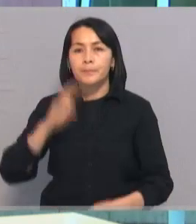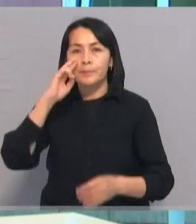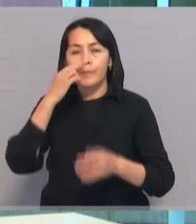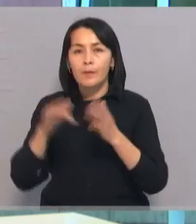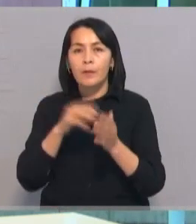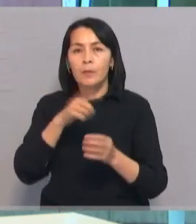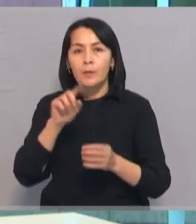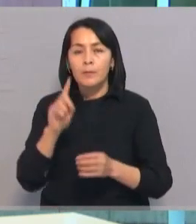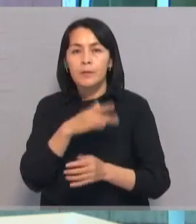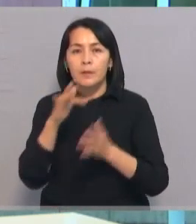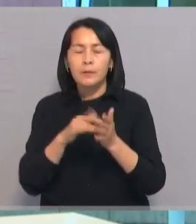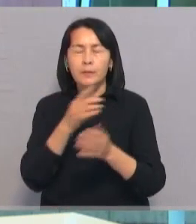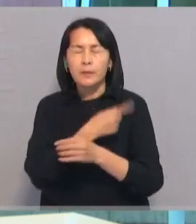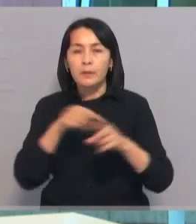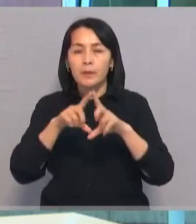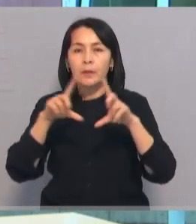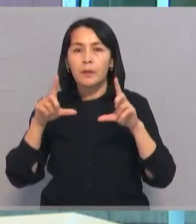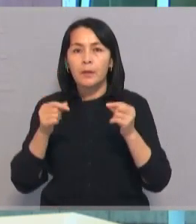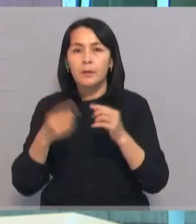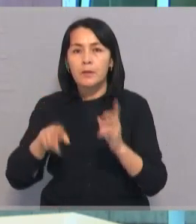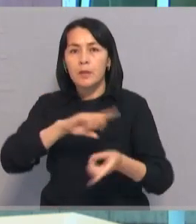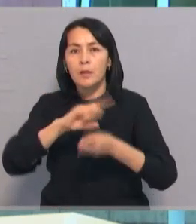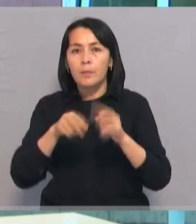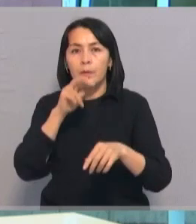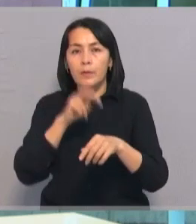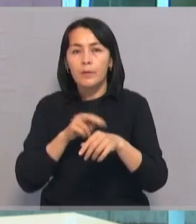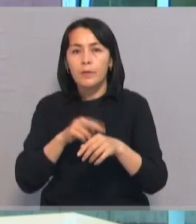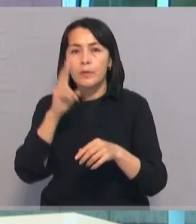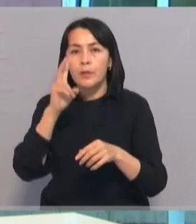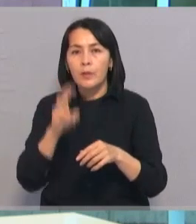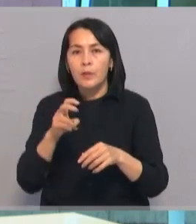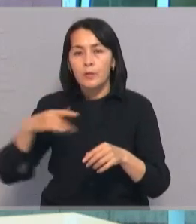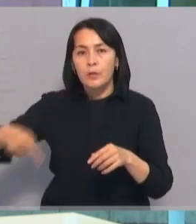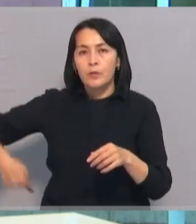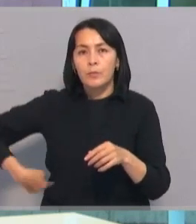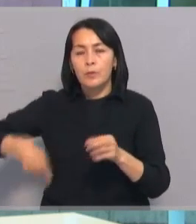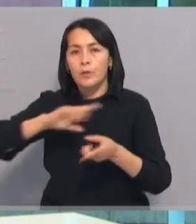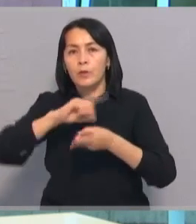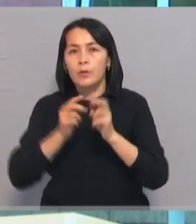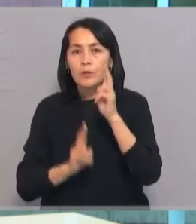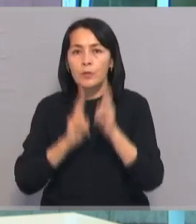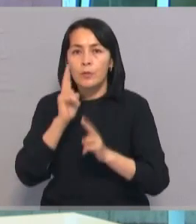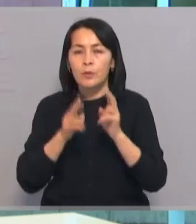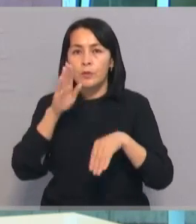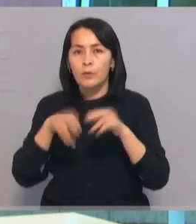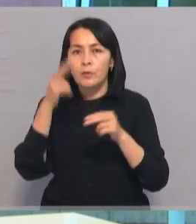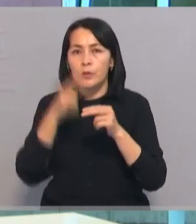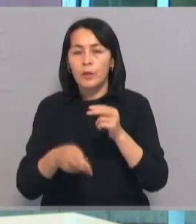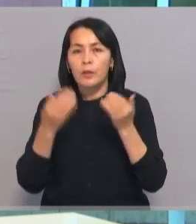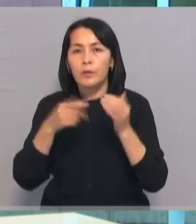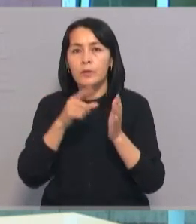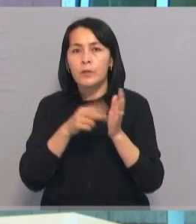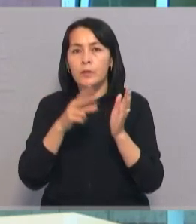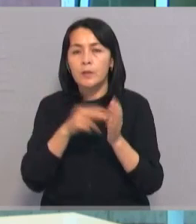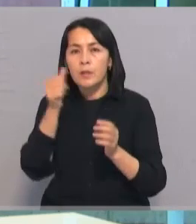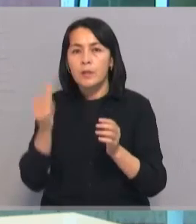Шымкенттегі номері бірінші қалалық ауруханасының трансплантолог дәрігерлері 200-ші бүйрек ауыстыру отасын сәтті аяқтады. Әдетте